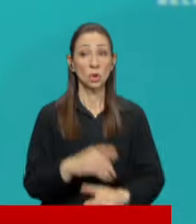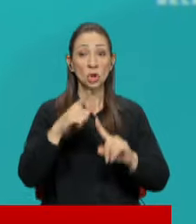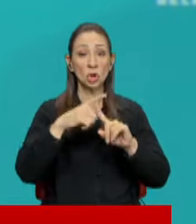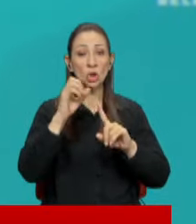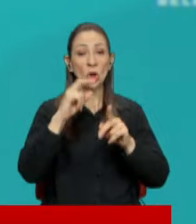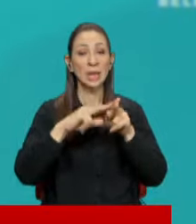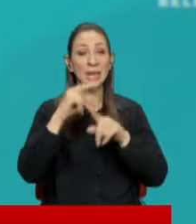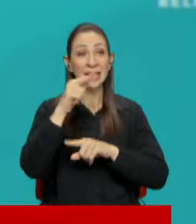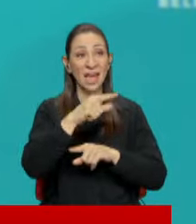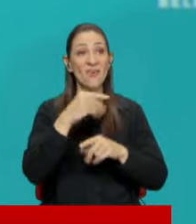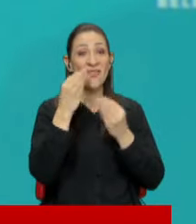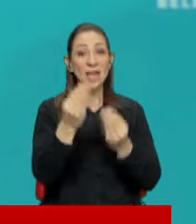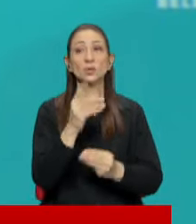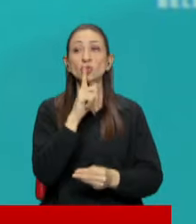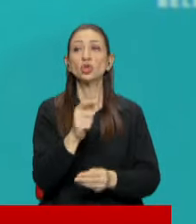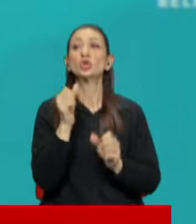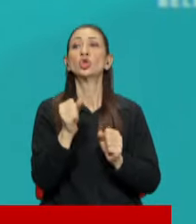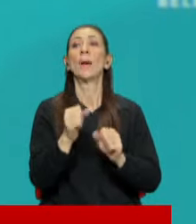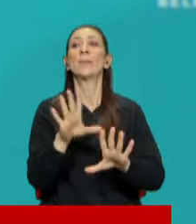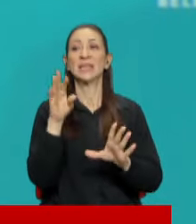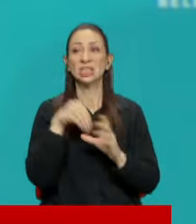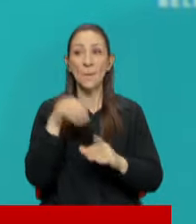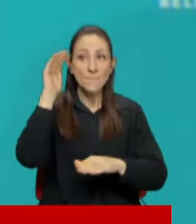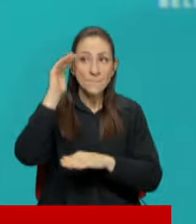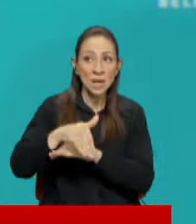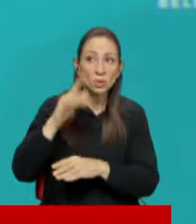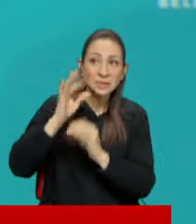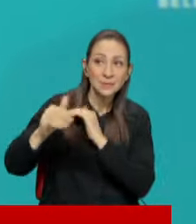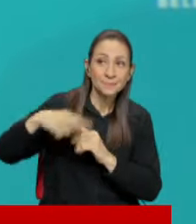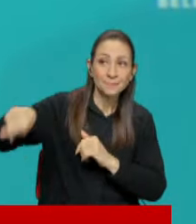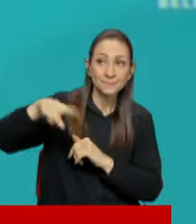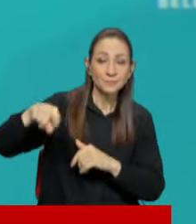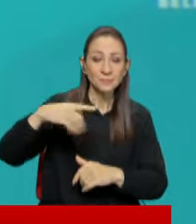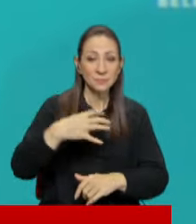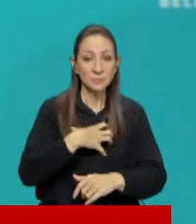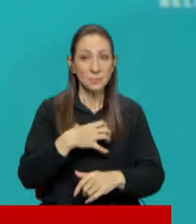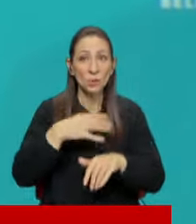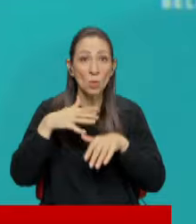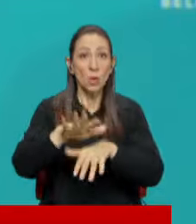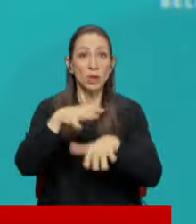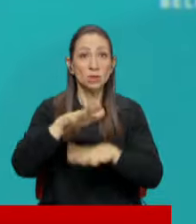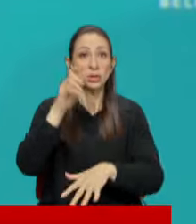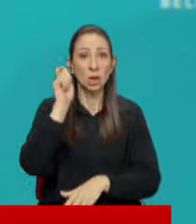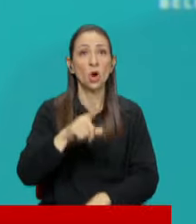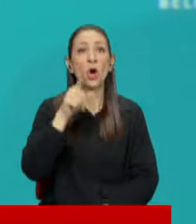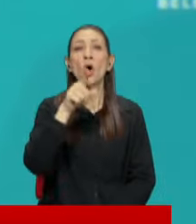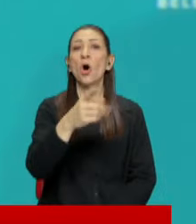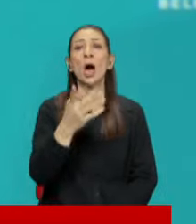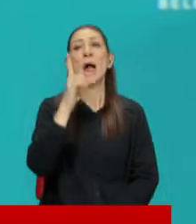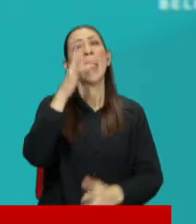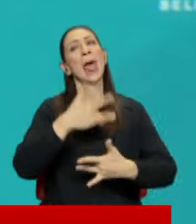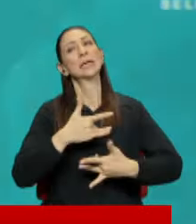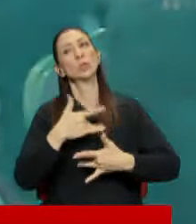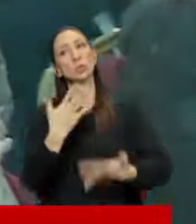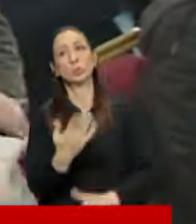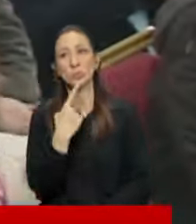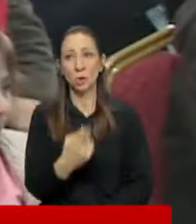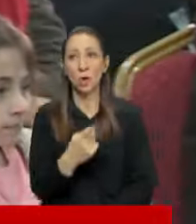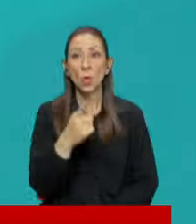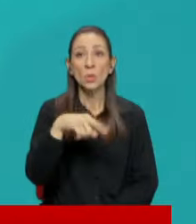TOKİ'de verdiği sözü tutamadığı için mağdur vatandaşlar kendisini protesto ediyor. O Allah razı olsun